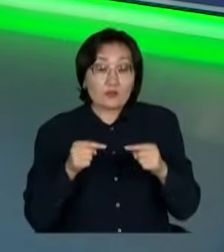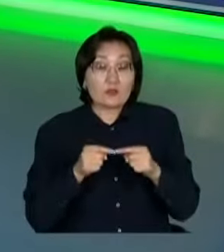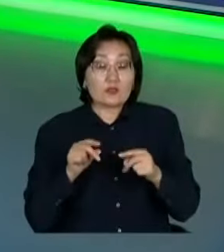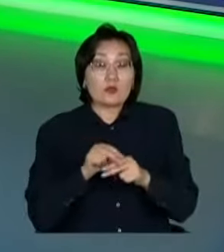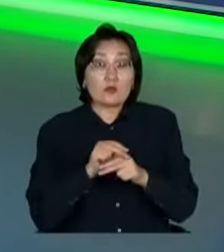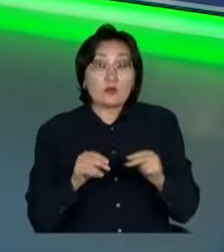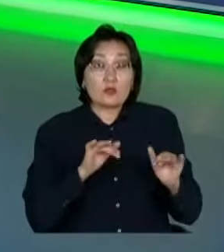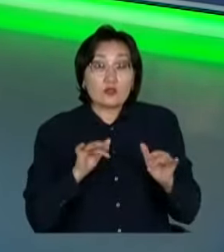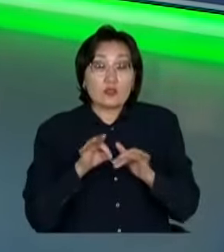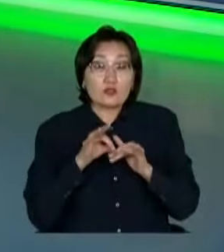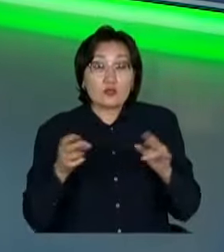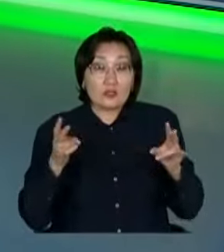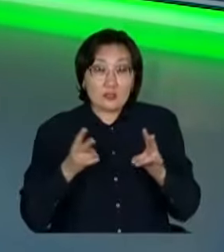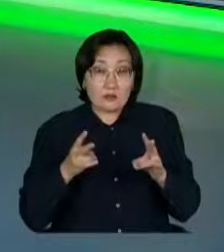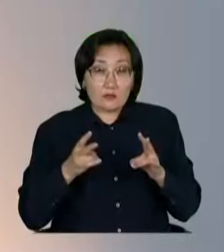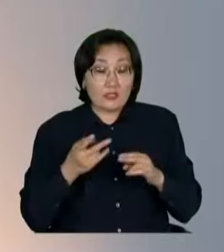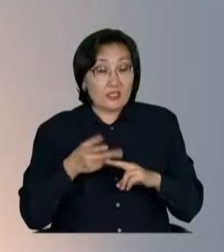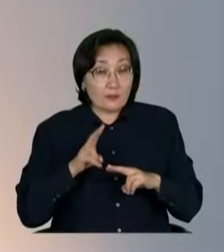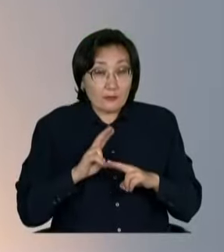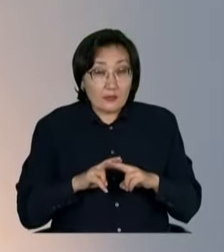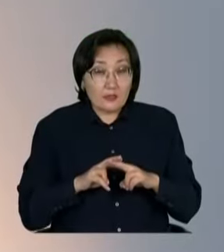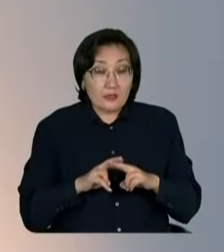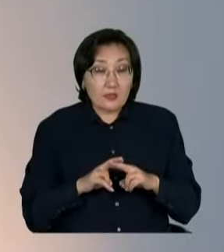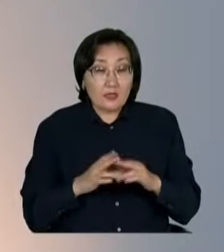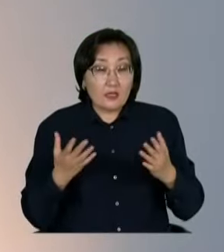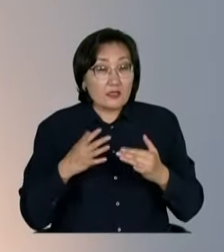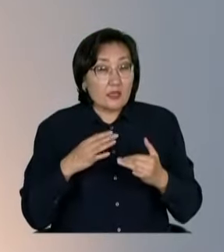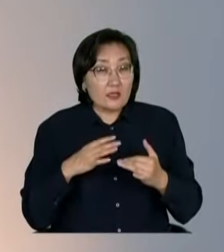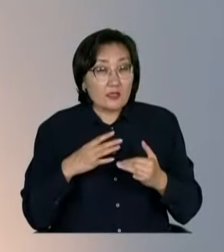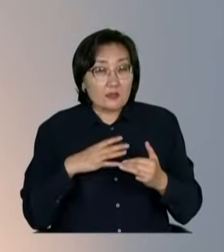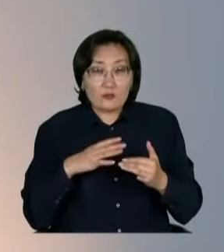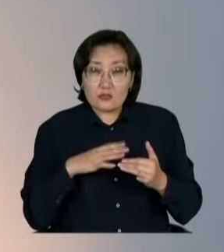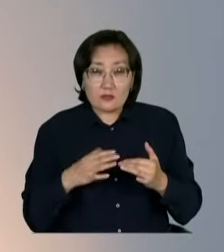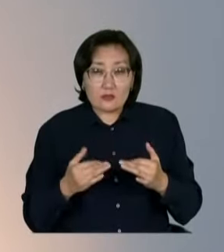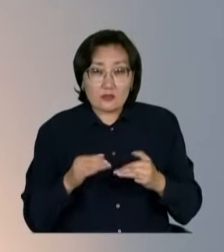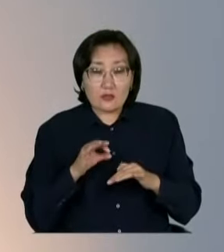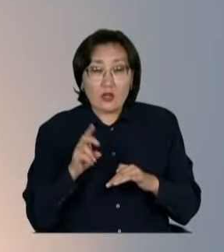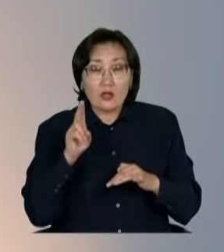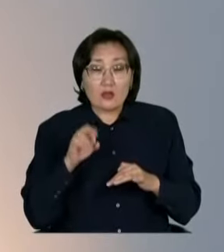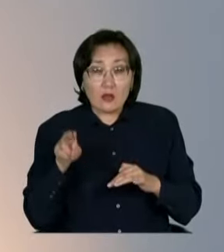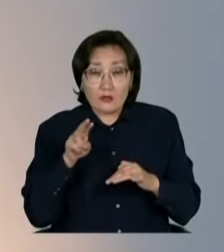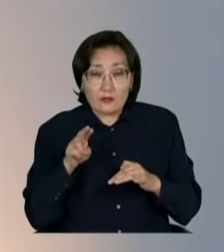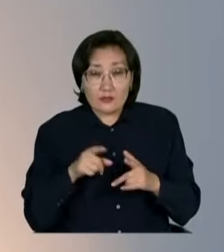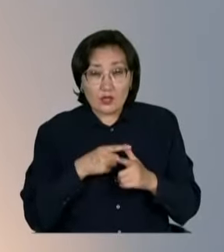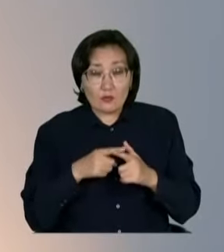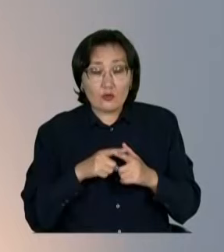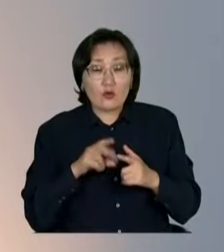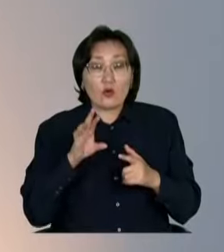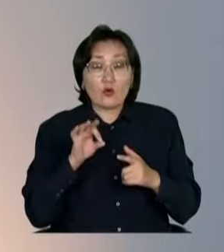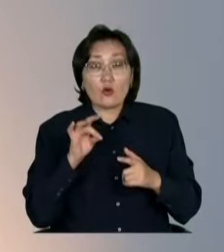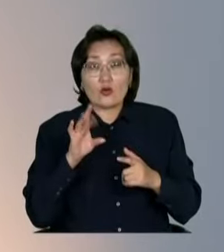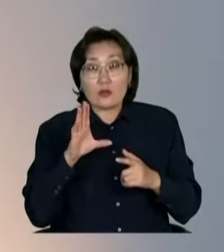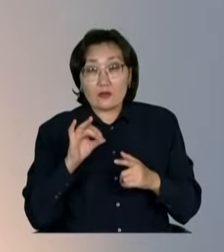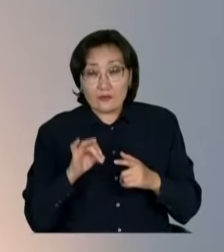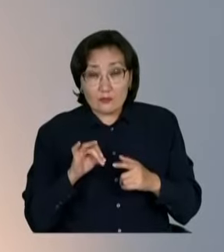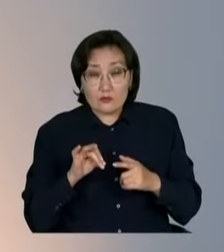емдеу шараларын жүргізу қажет. Себебі не себепті, мынау коронавирус инфекциясы болсын, жіті респираторлық